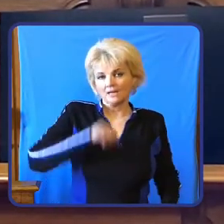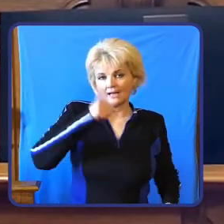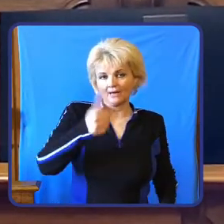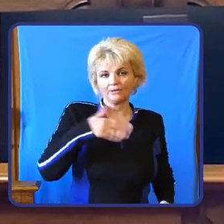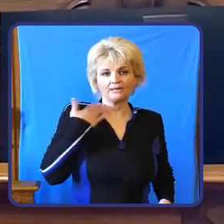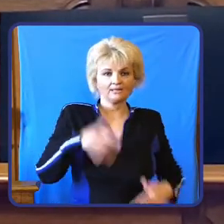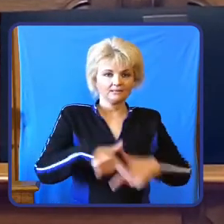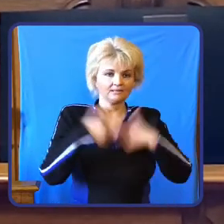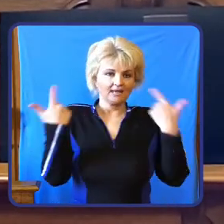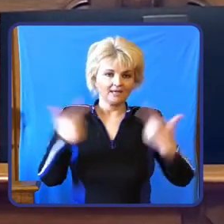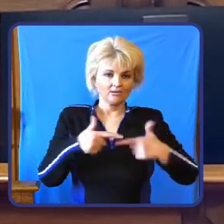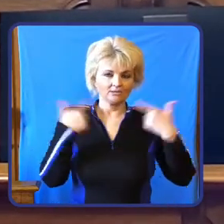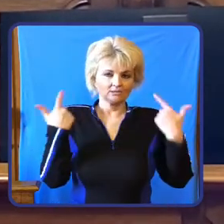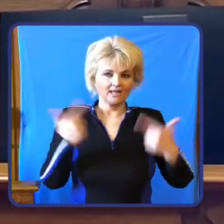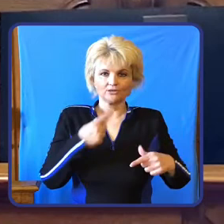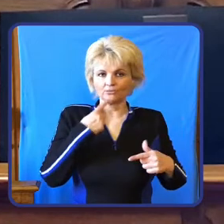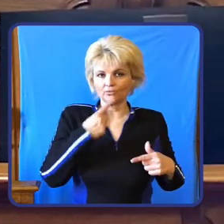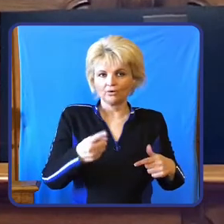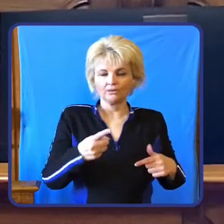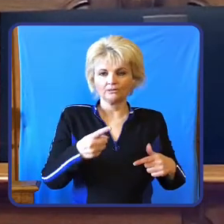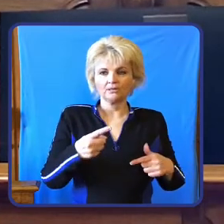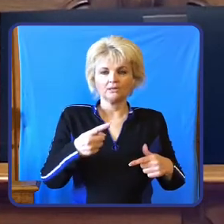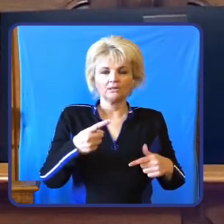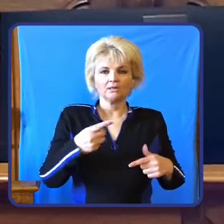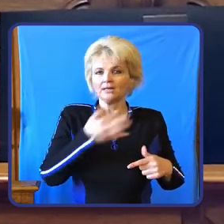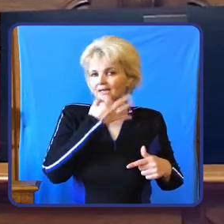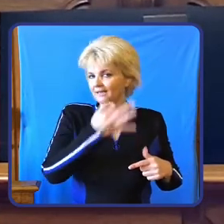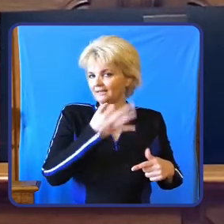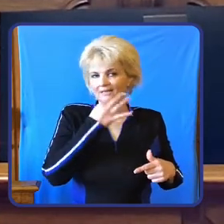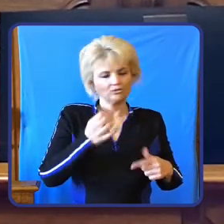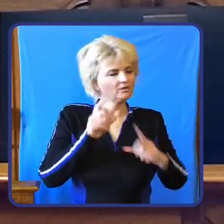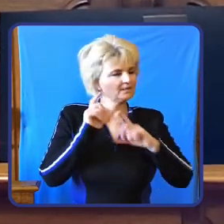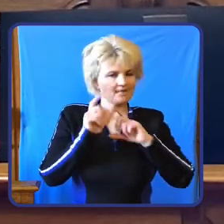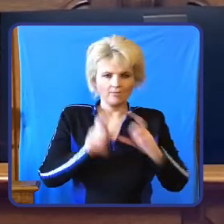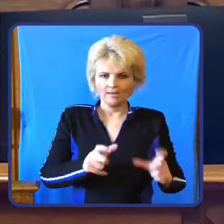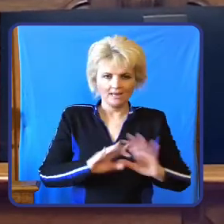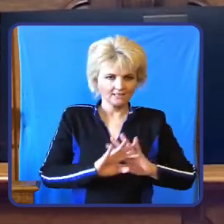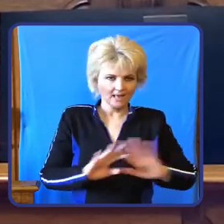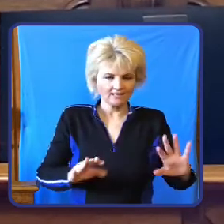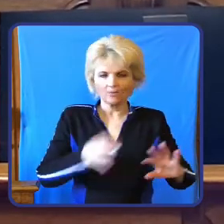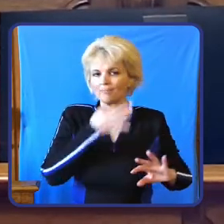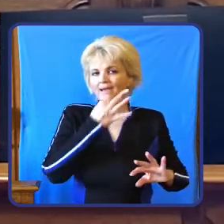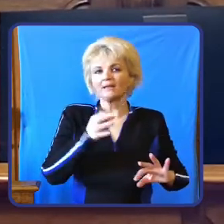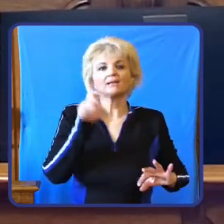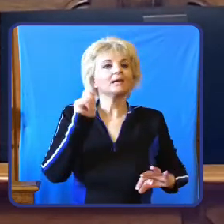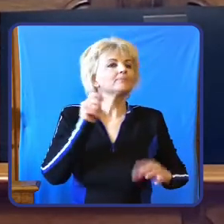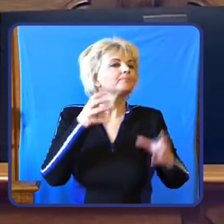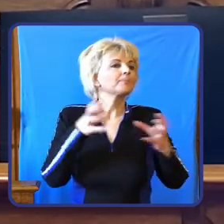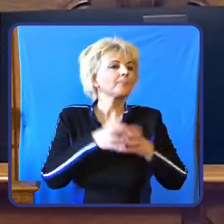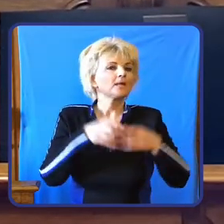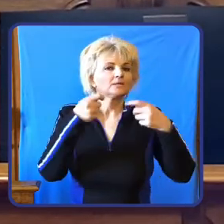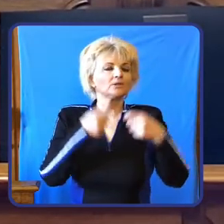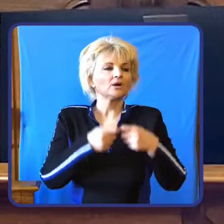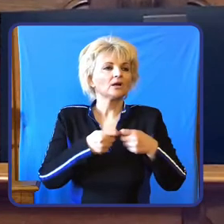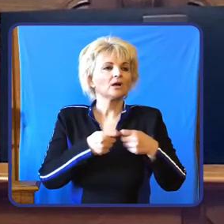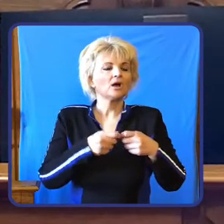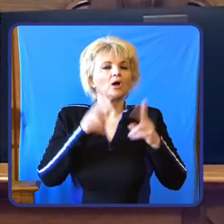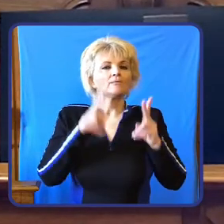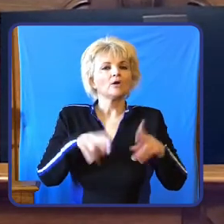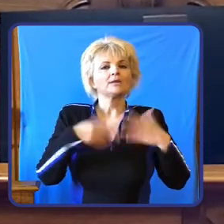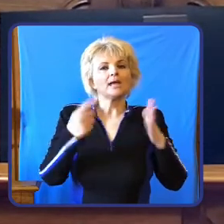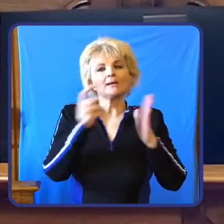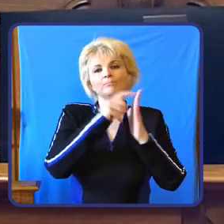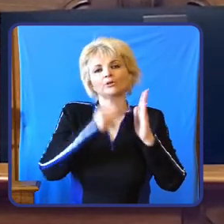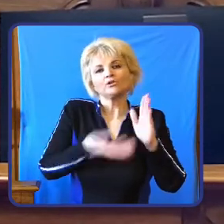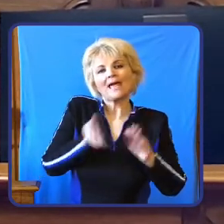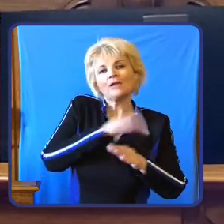szeretnék tájékoztatásképpen annyit mondani, hogy interpelláció nem érkezett. És akkor megkérdezem a képviselőtestület tagjait, hogy van-e napirend